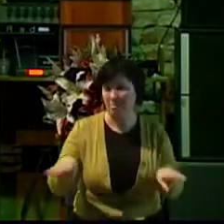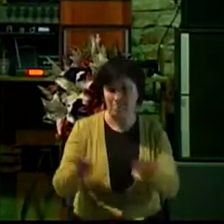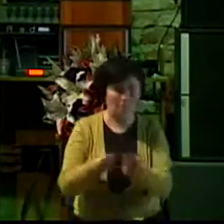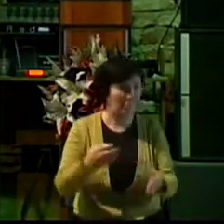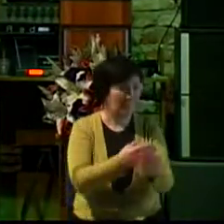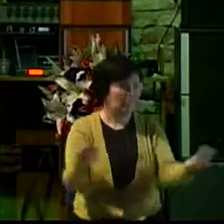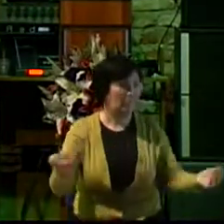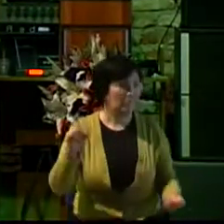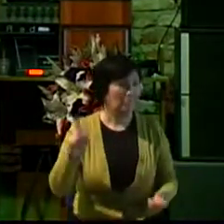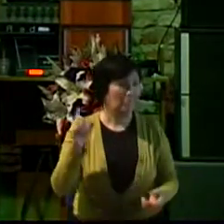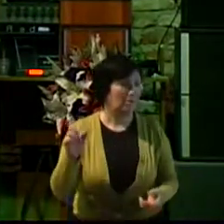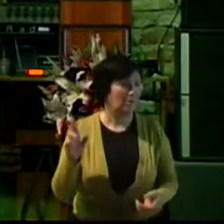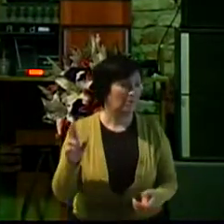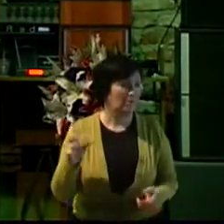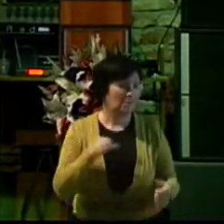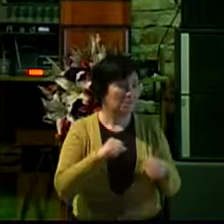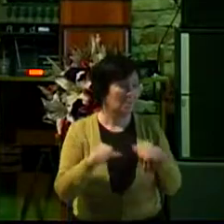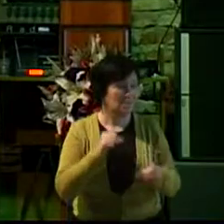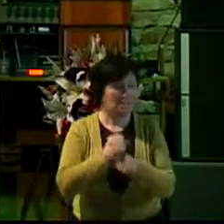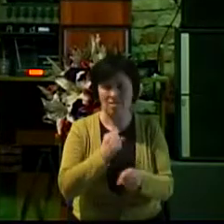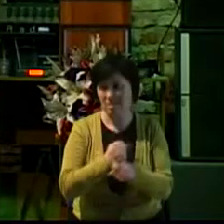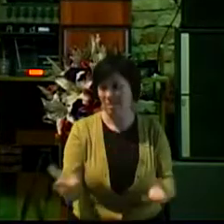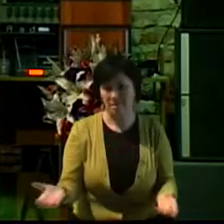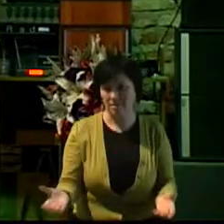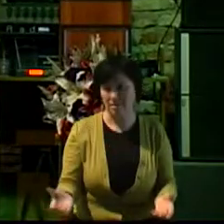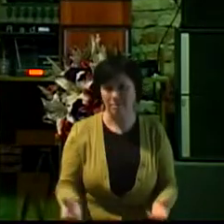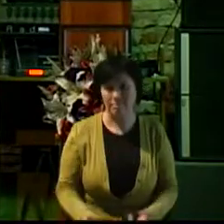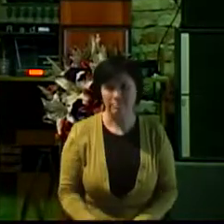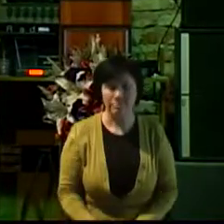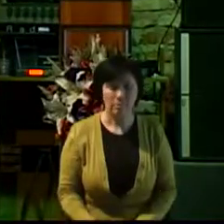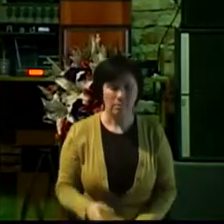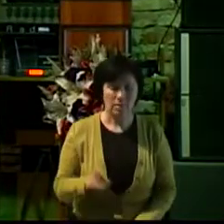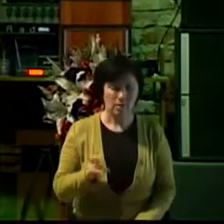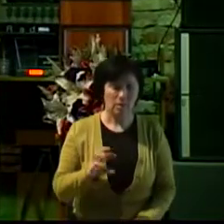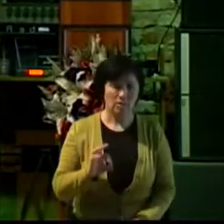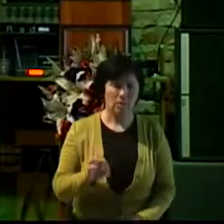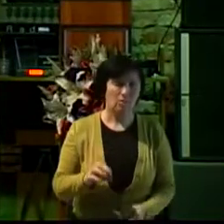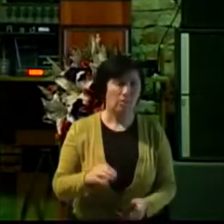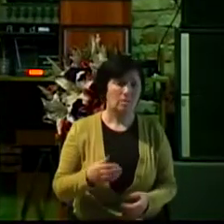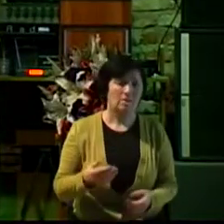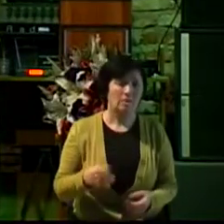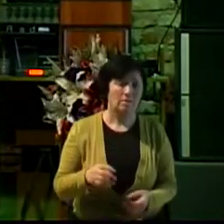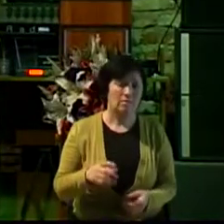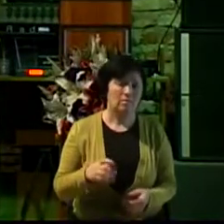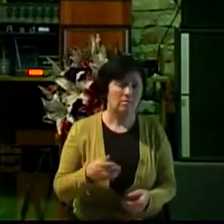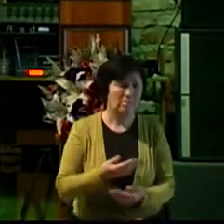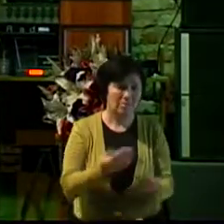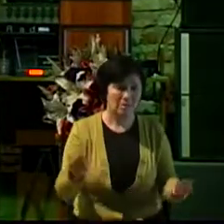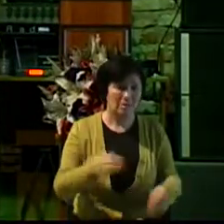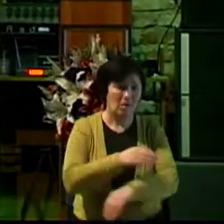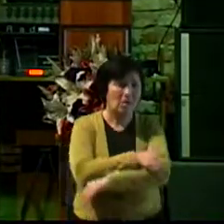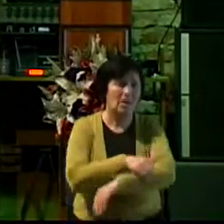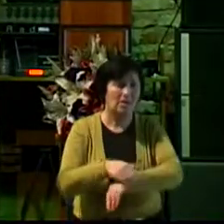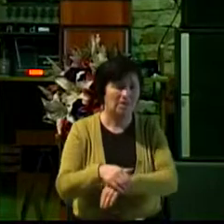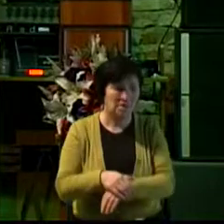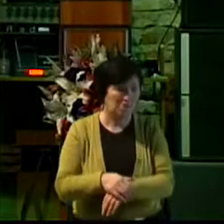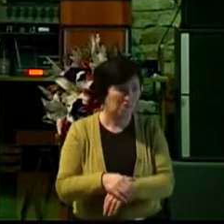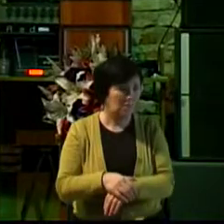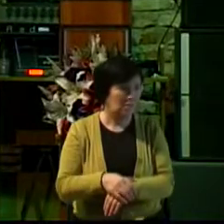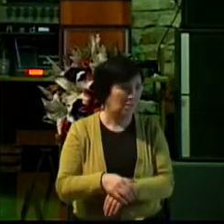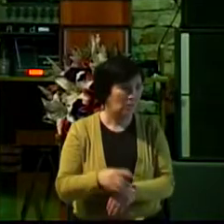мое будущее до моего последнего вздоха на этой земле. И по своей божественной премудрости, когда я молюсь и